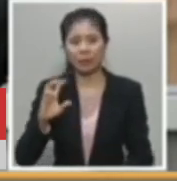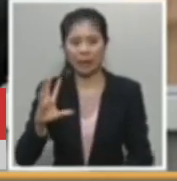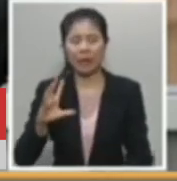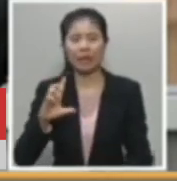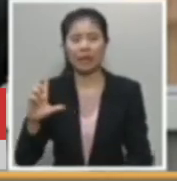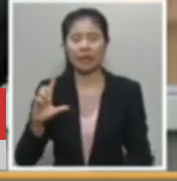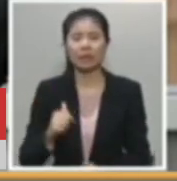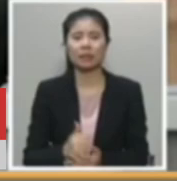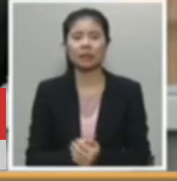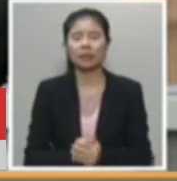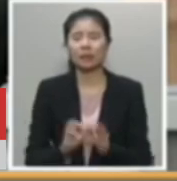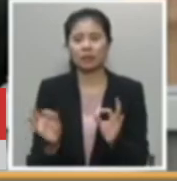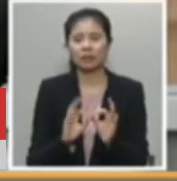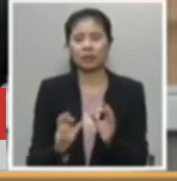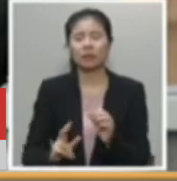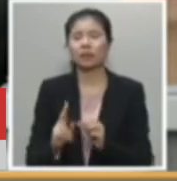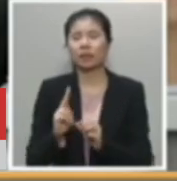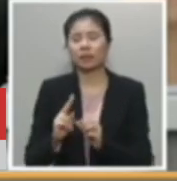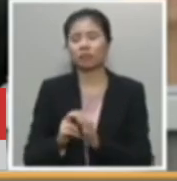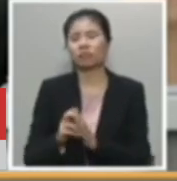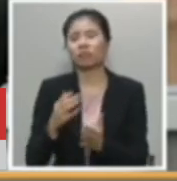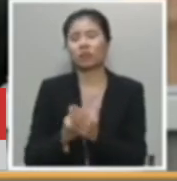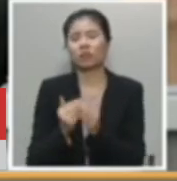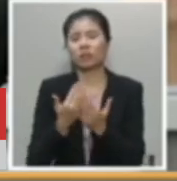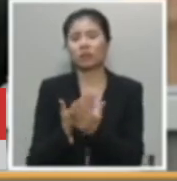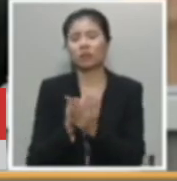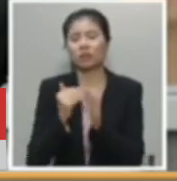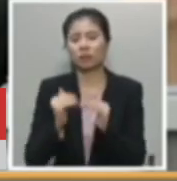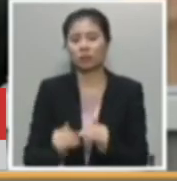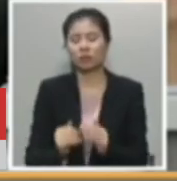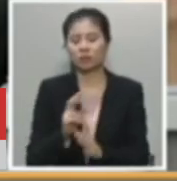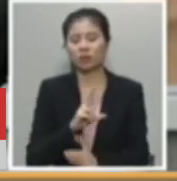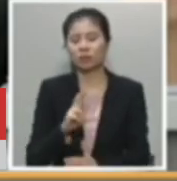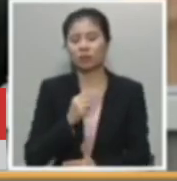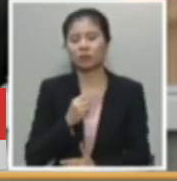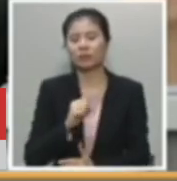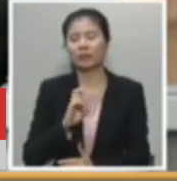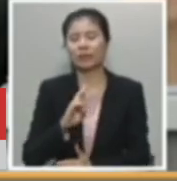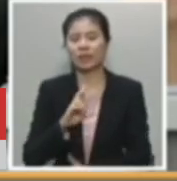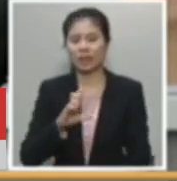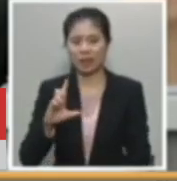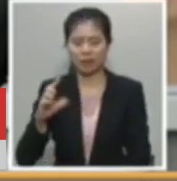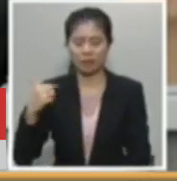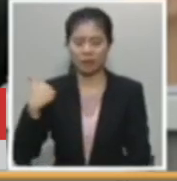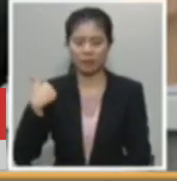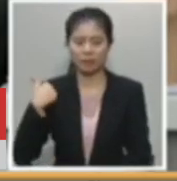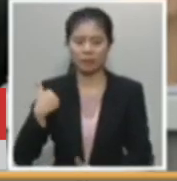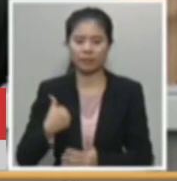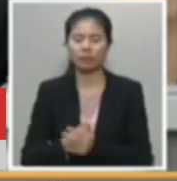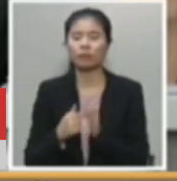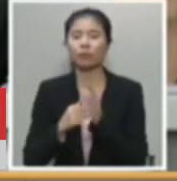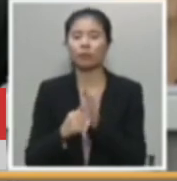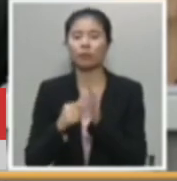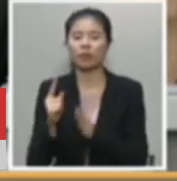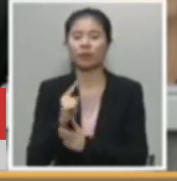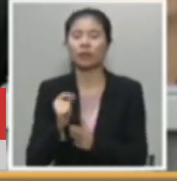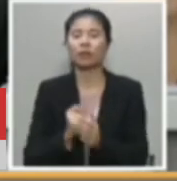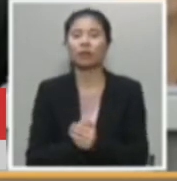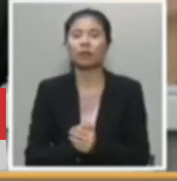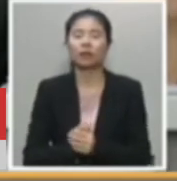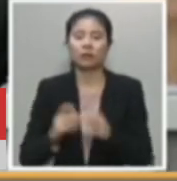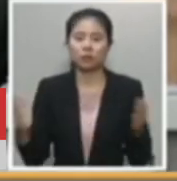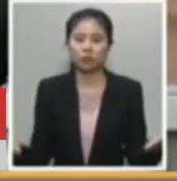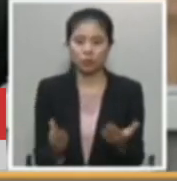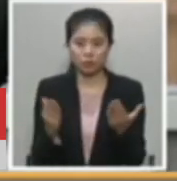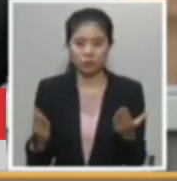งอีก237ล้านบาทท่านประธานครับอีกตัวอย่างหนึ่งกรมส่งเสริมการเกษตร